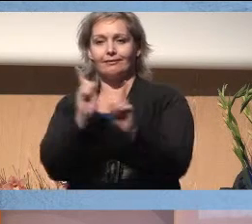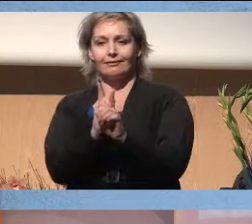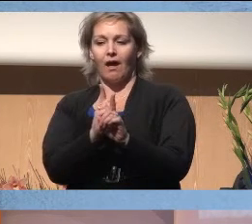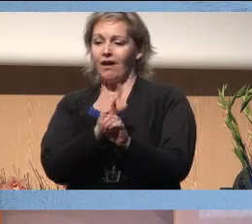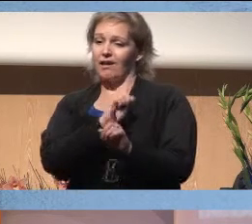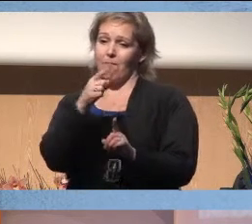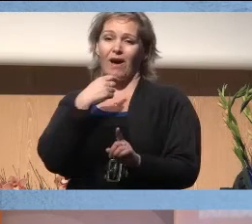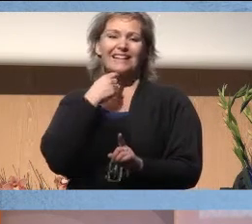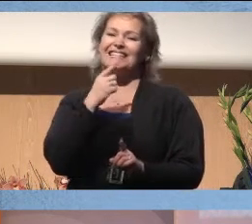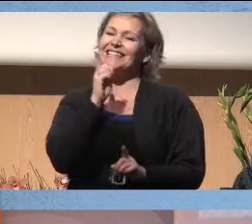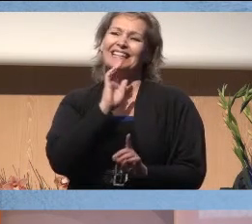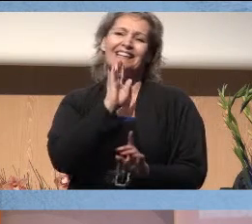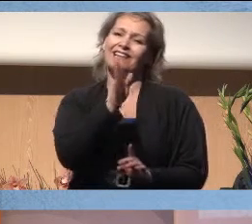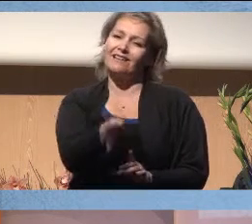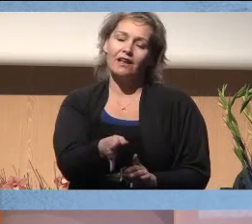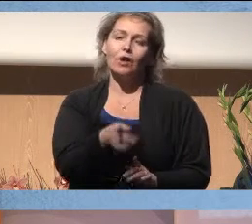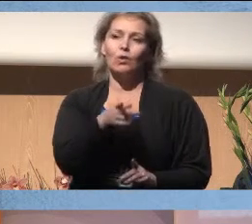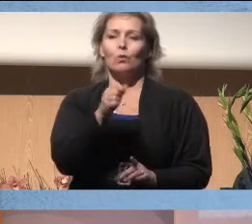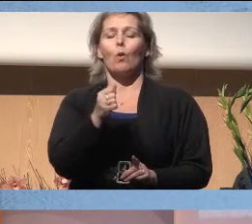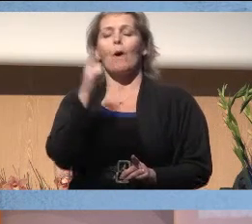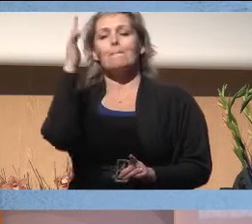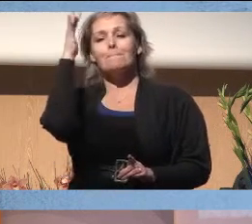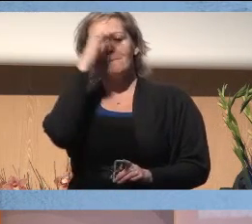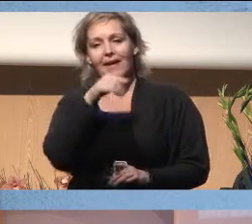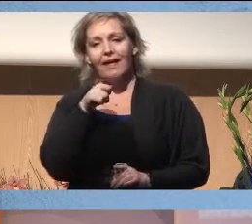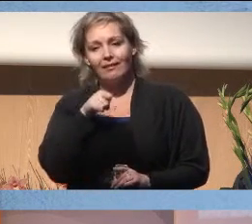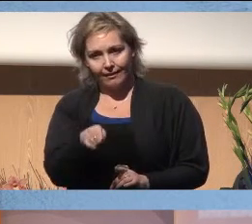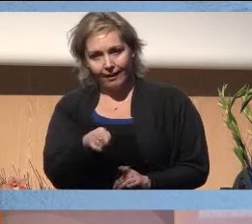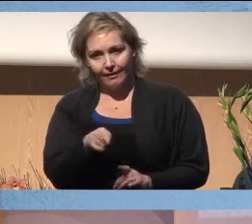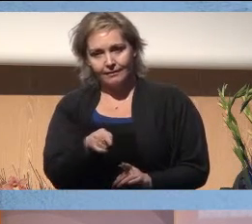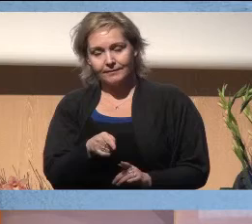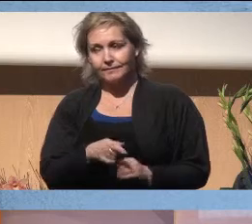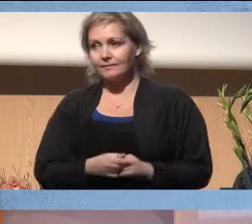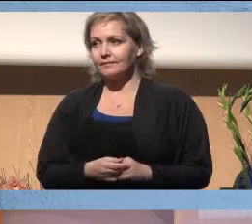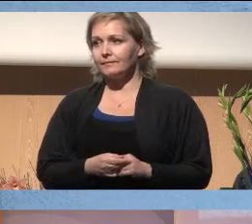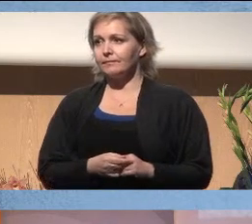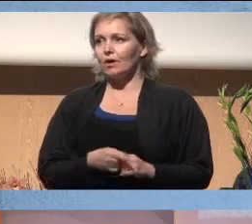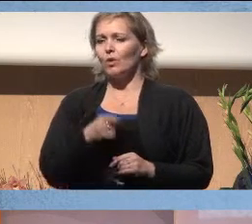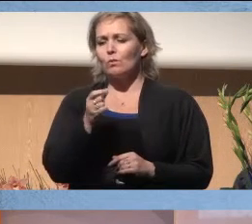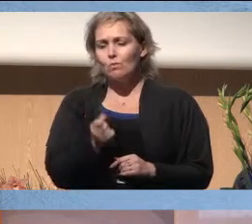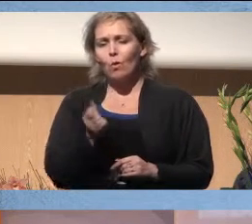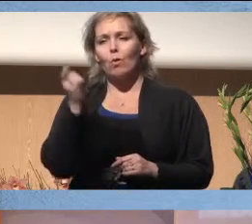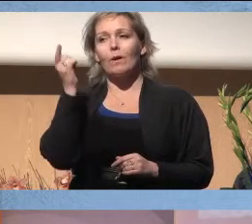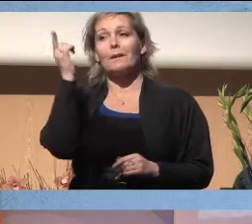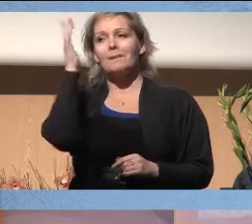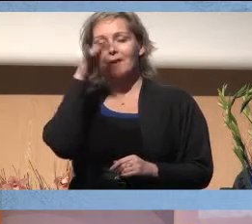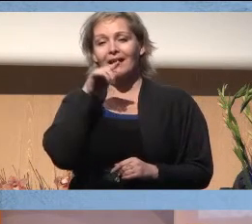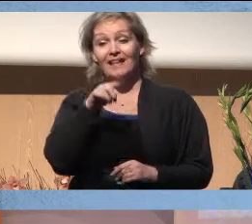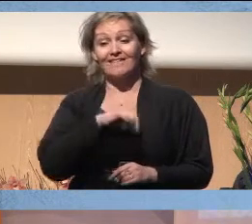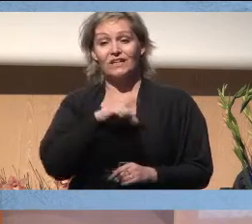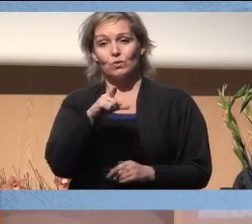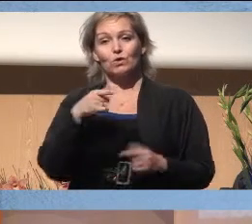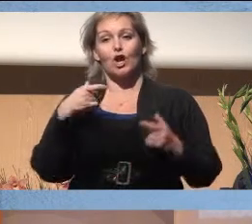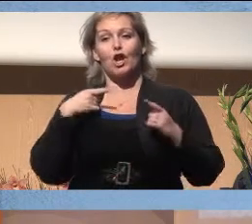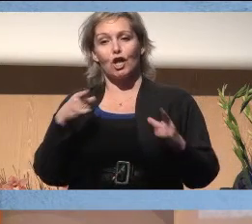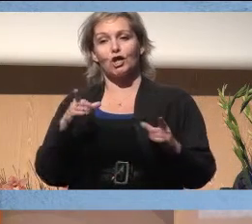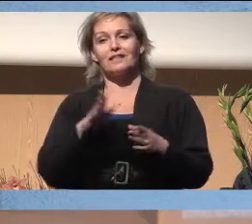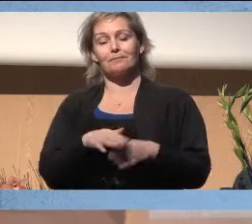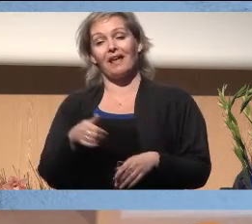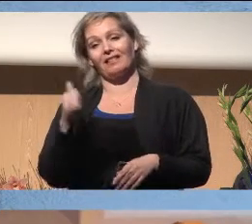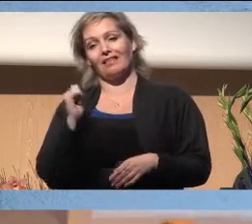kan ikke bare si det. Du må mene det. Du må mene det hvis du skal lykkes med